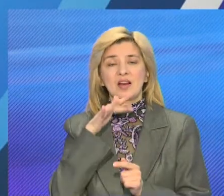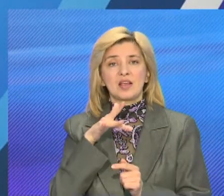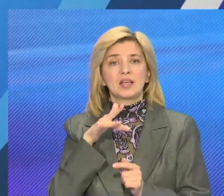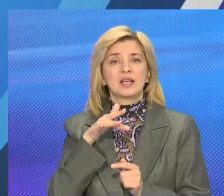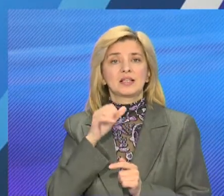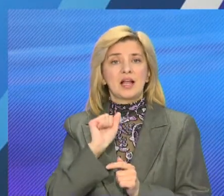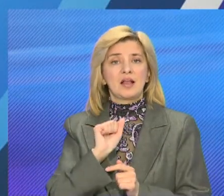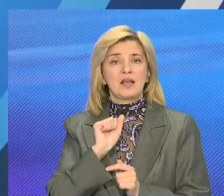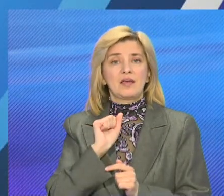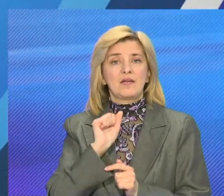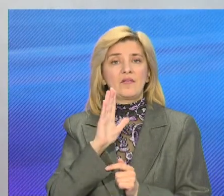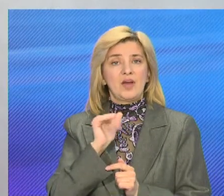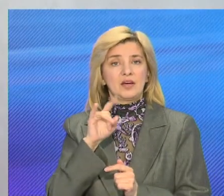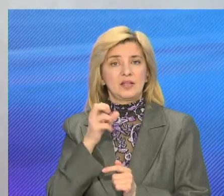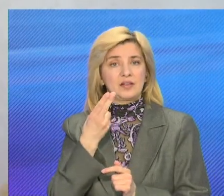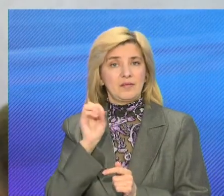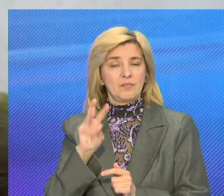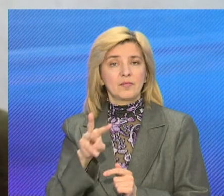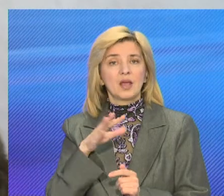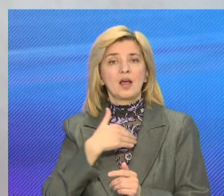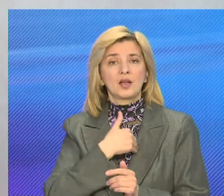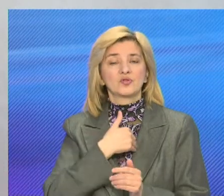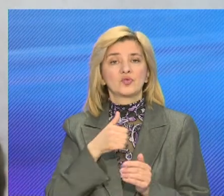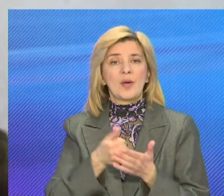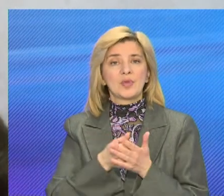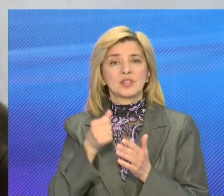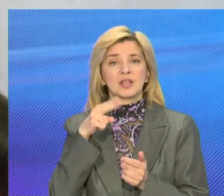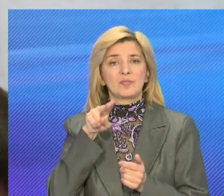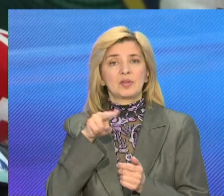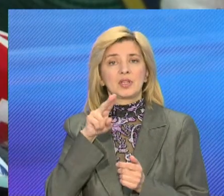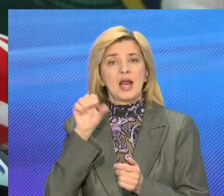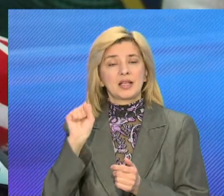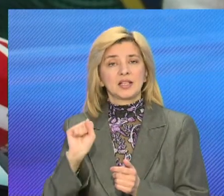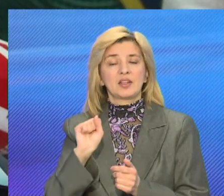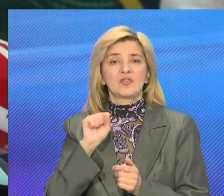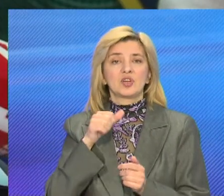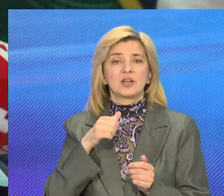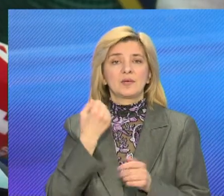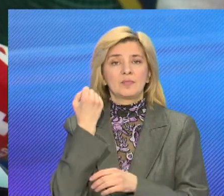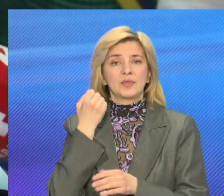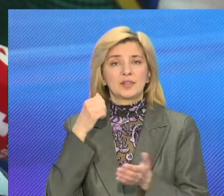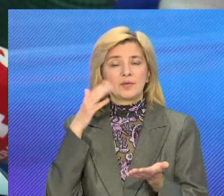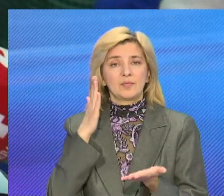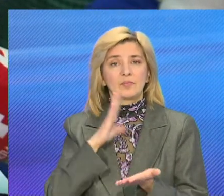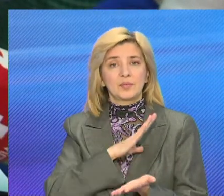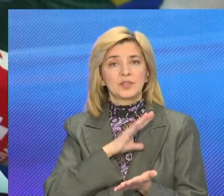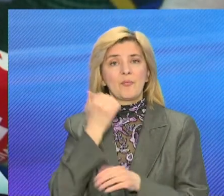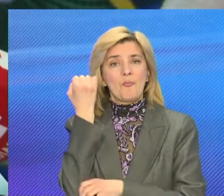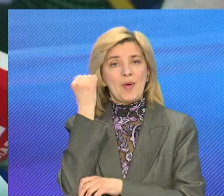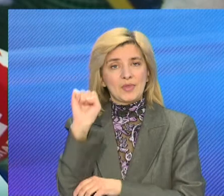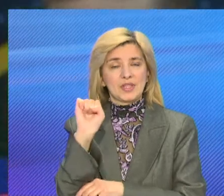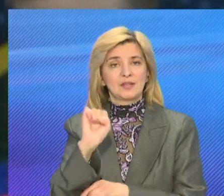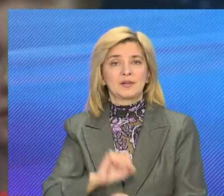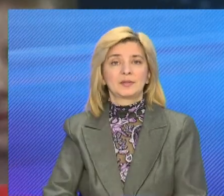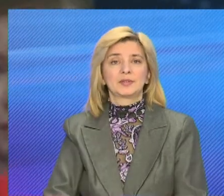Варсом. Хочу добиться того же самого, что и Дмитрий Александрович, стать чемпионкой мира, немного стать еще сильнее, чем Дмитрий